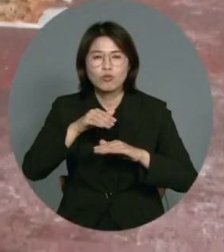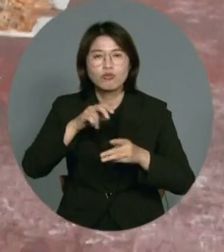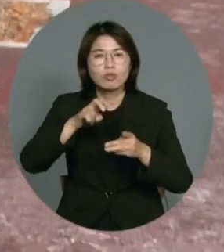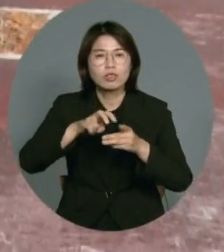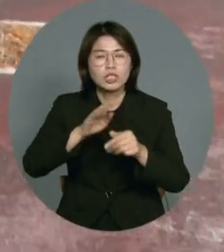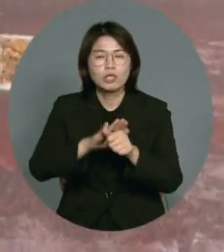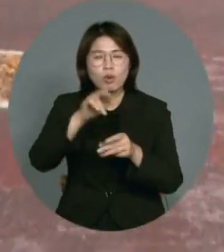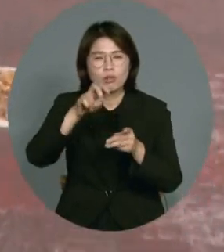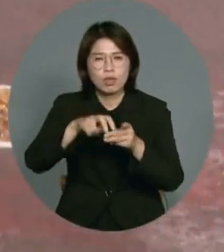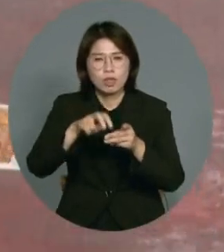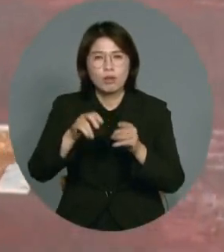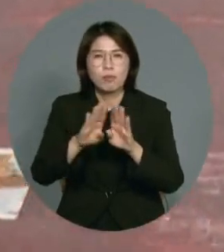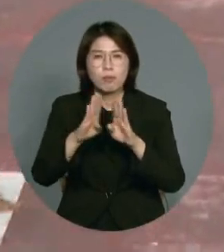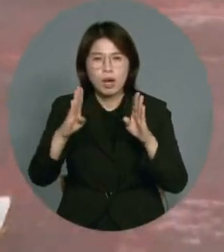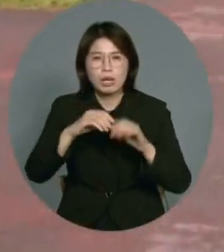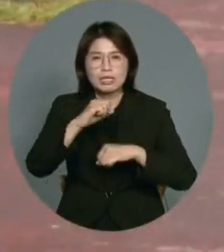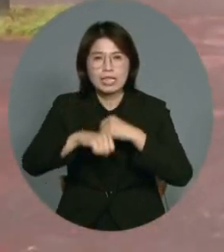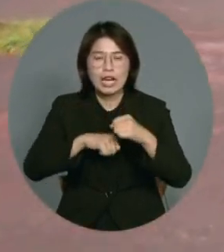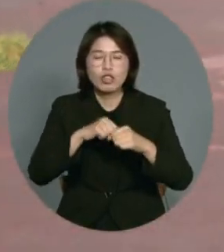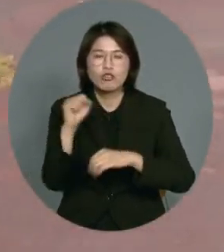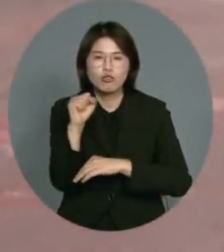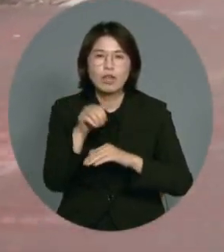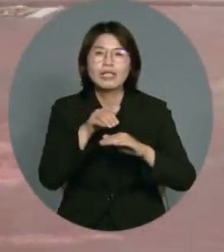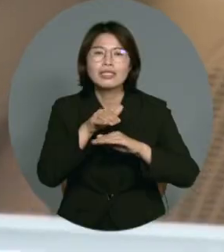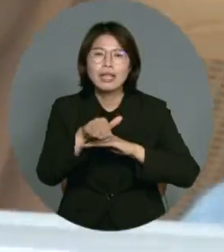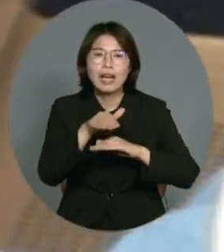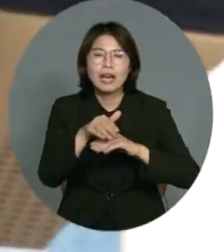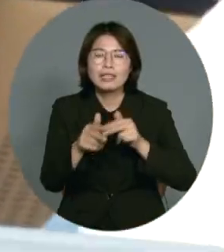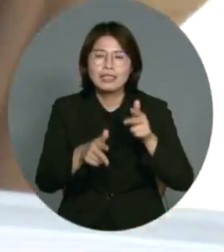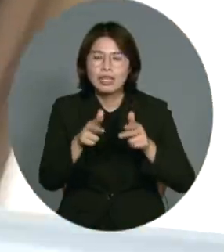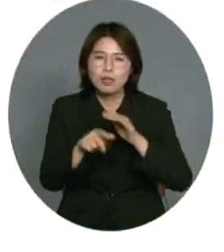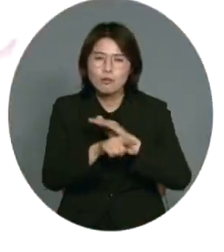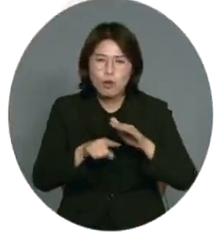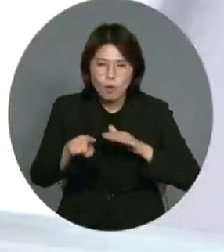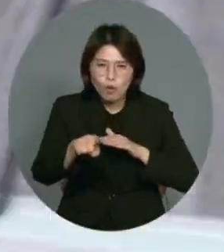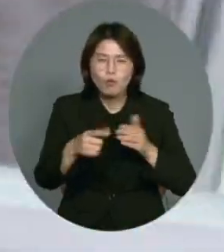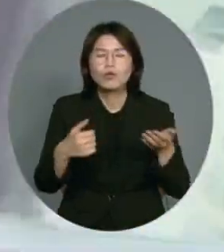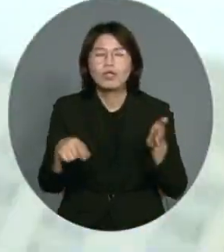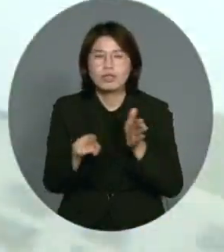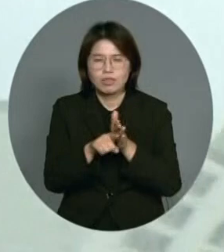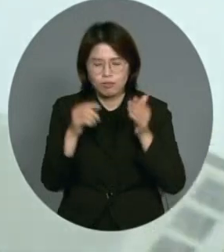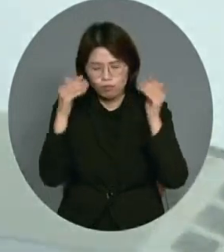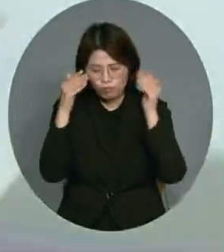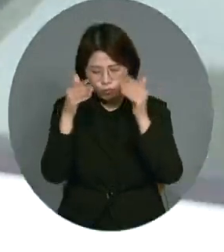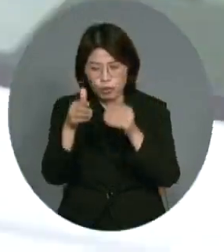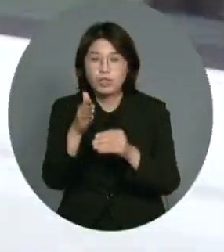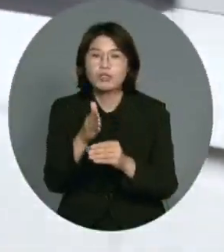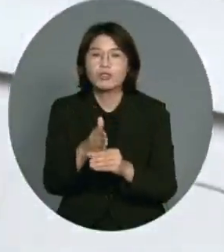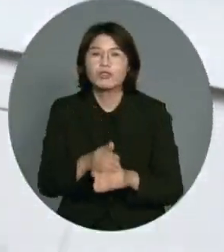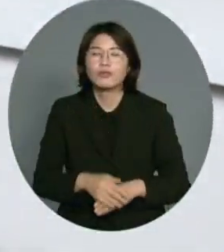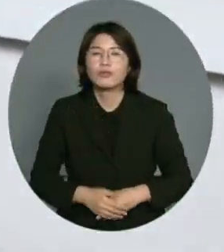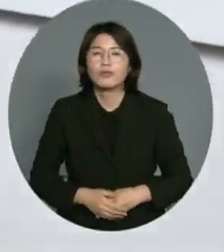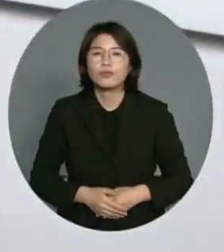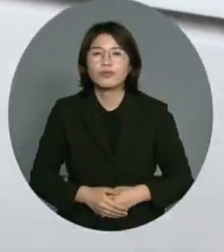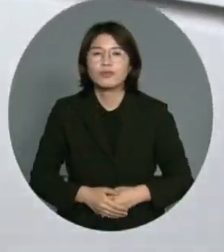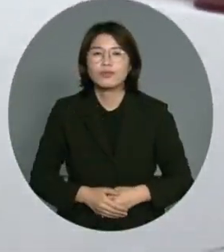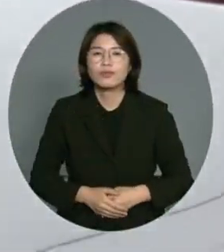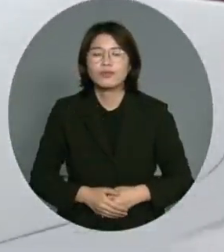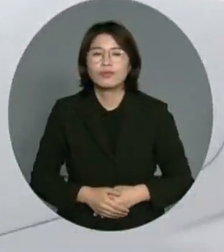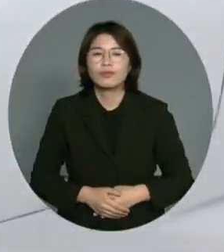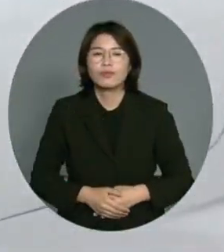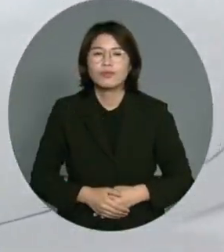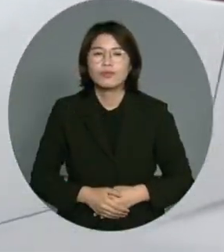문을 여는 등 자율주행차 산업을 선도하기 위해 행정력을 모으고 있습니다. MBC 뉴스 권윤수입니다.